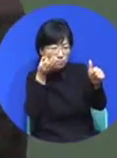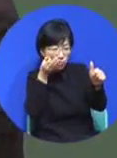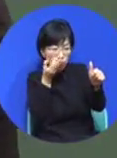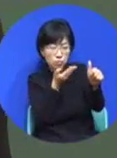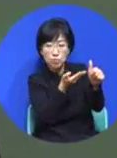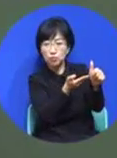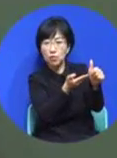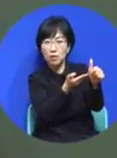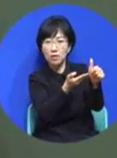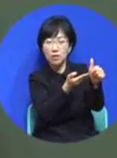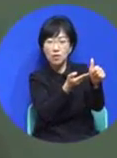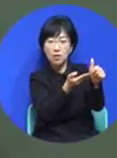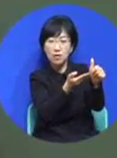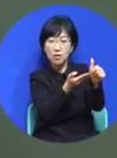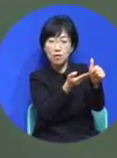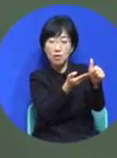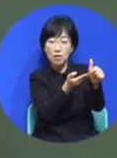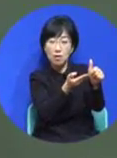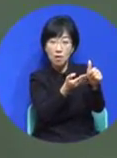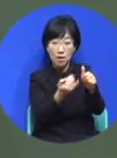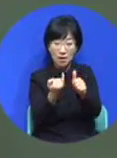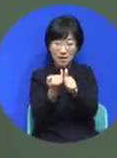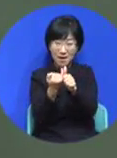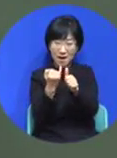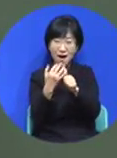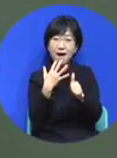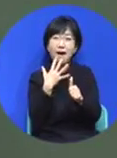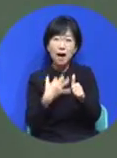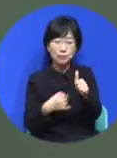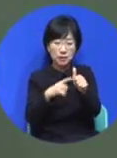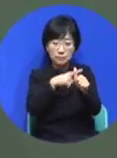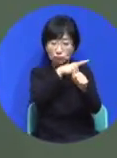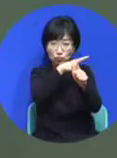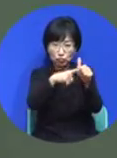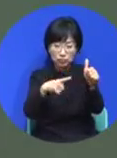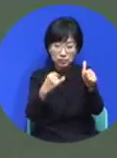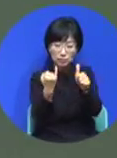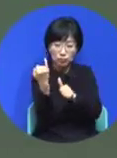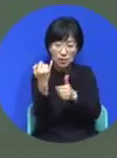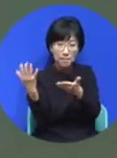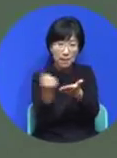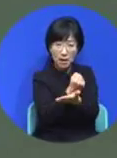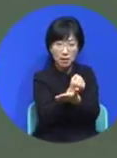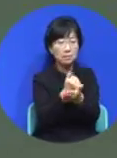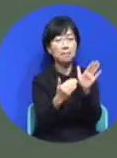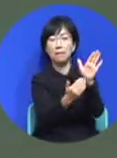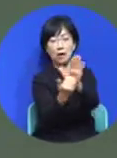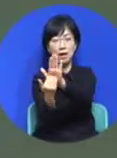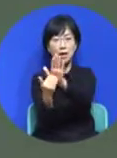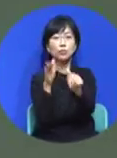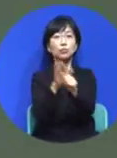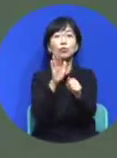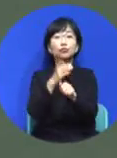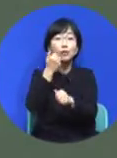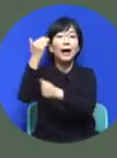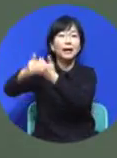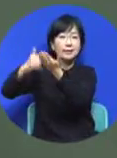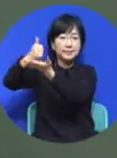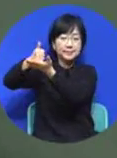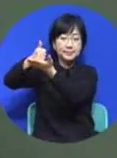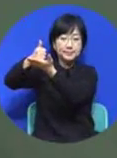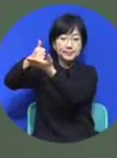sending Abimelech a dream. So God blocked them. 이 죽음과 위기를 막았는데 하나님께서 아브라함